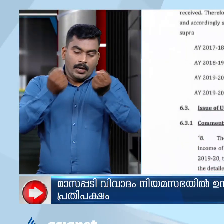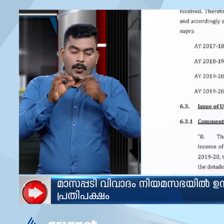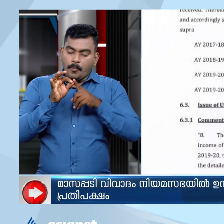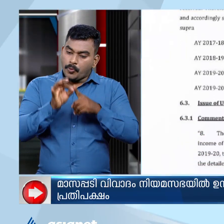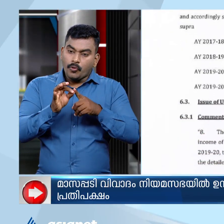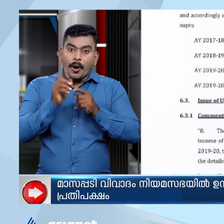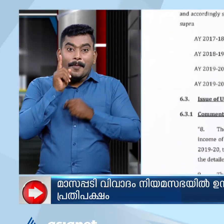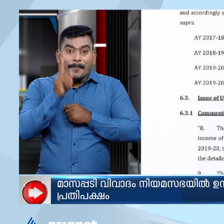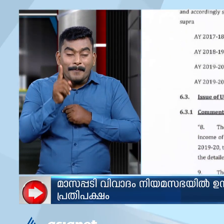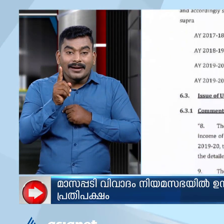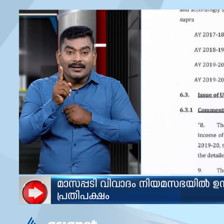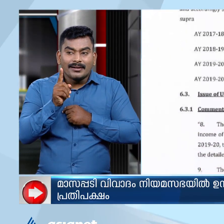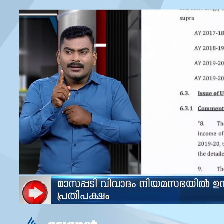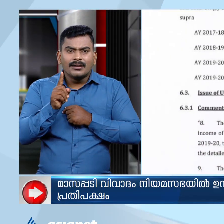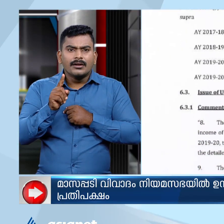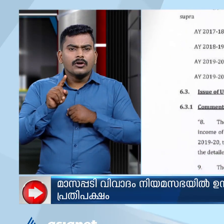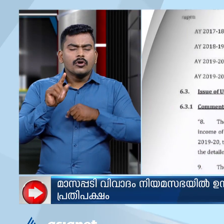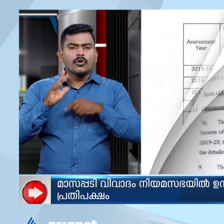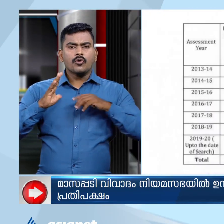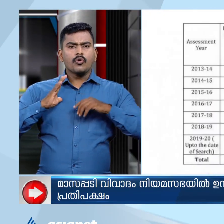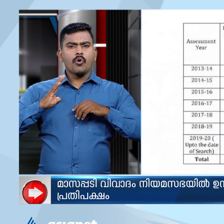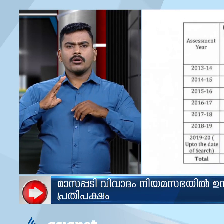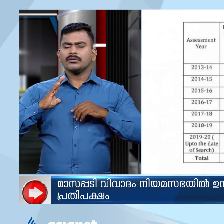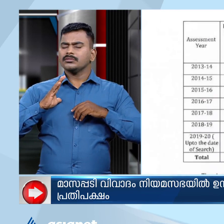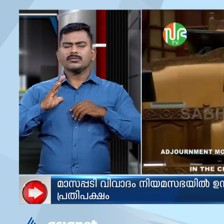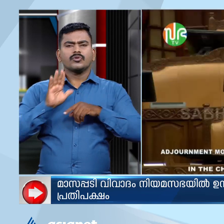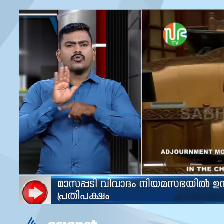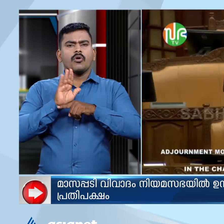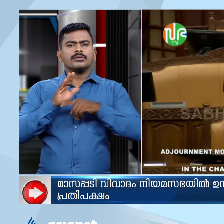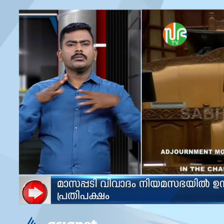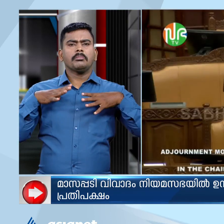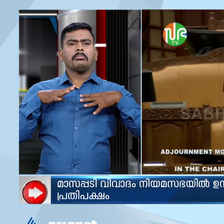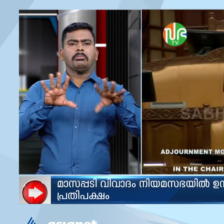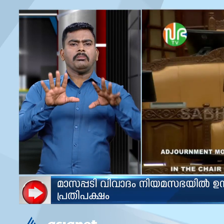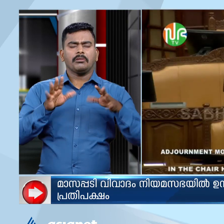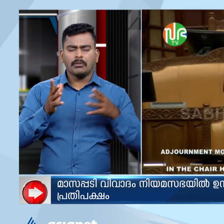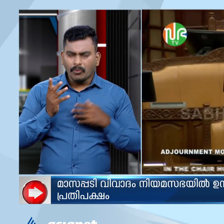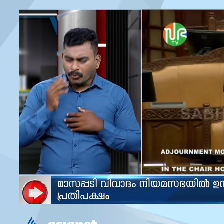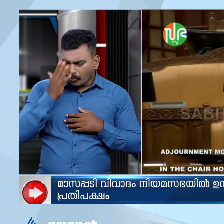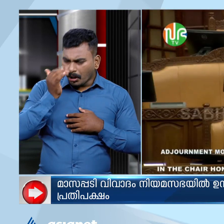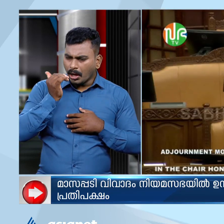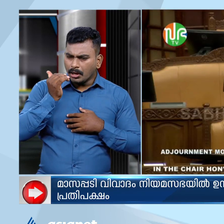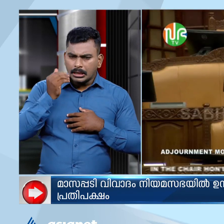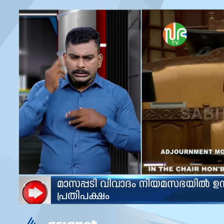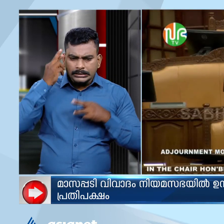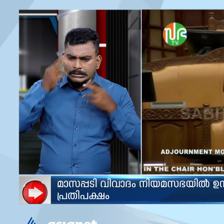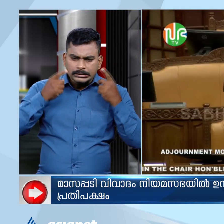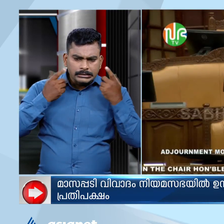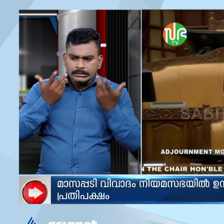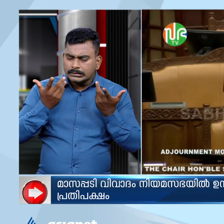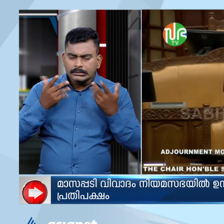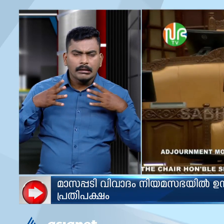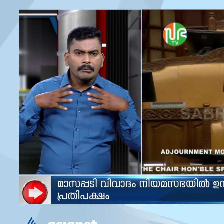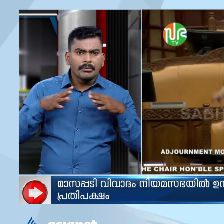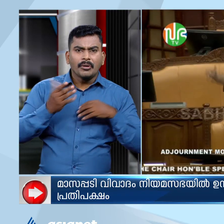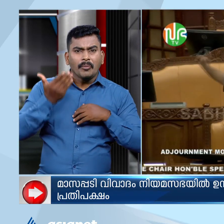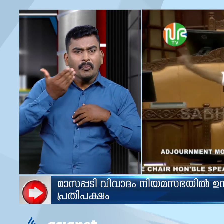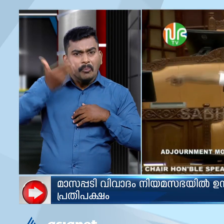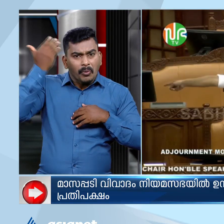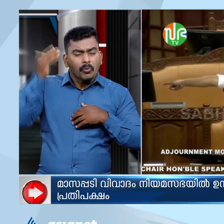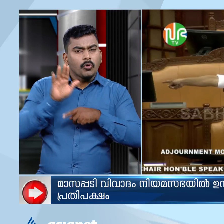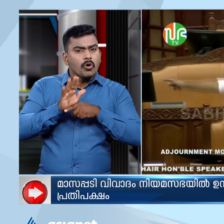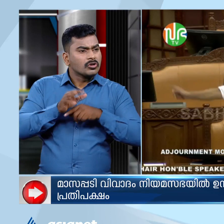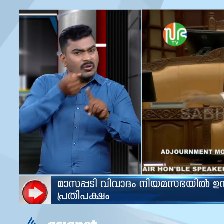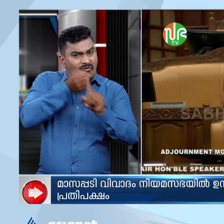പക്ഷെ മാസപ്പടി അടിയന്തര പ്രമേയ നോട്ടീസായി ഉന്നയിക്കാതെ പ്രതിപക്ഷം. അഴിമതി ആരോപണങ്ങളുടെ പരമ്പരകൾ അടിയന്തര പ്രമേയമായി എന്നും ഉയർത്തി